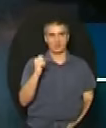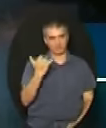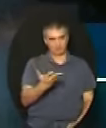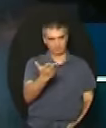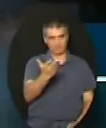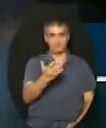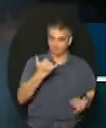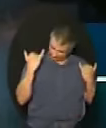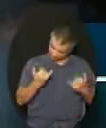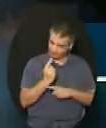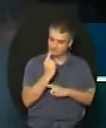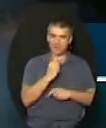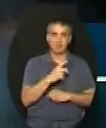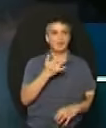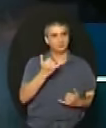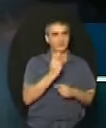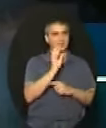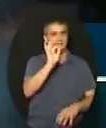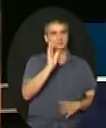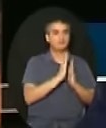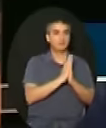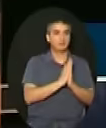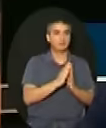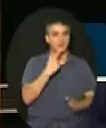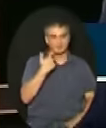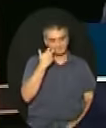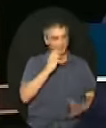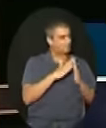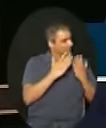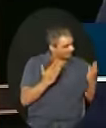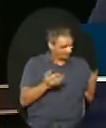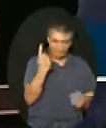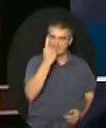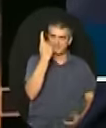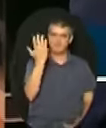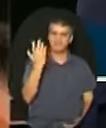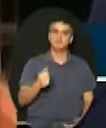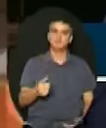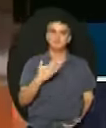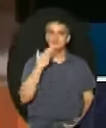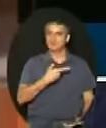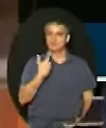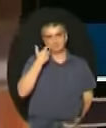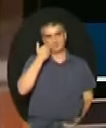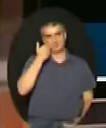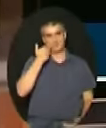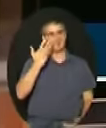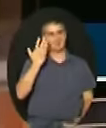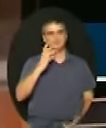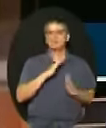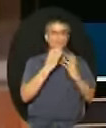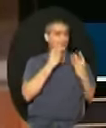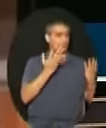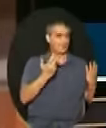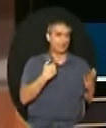עכשיו. עכשיו, דקה. עכשיו הדקה שביקשת. להודות לשמעון על הפרגון על הספר, באמת, זה דבר נדיר. בשמחה, ומגיע לך. פרגון פריזור. ספר